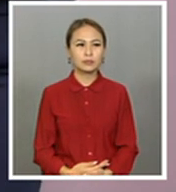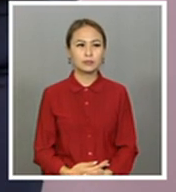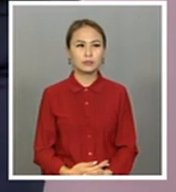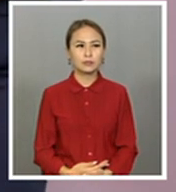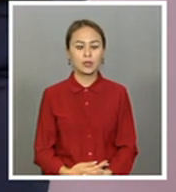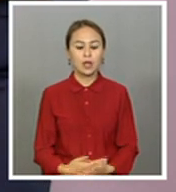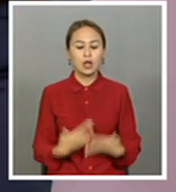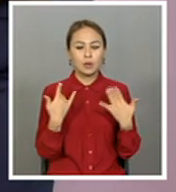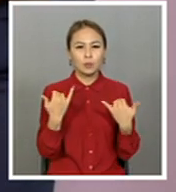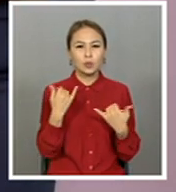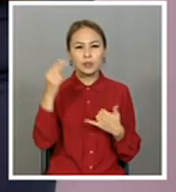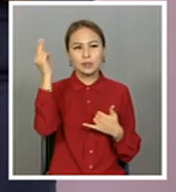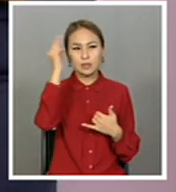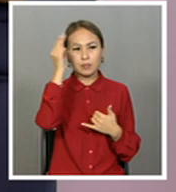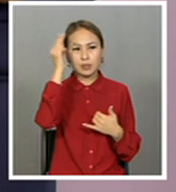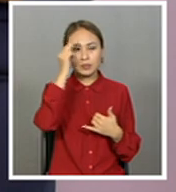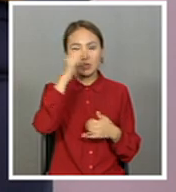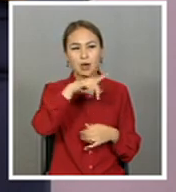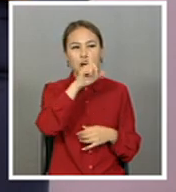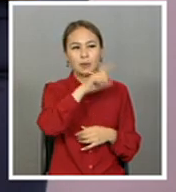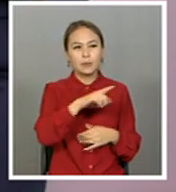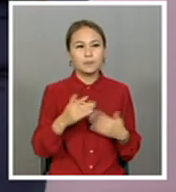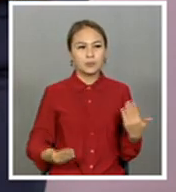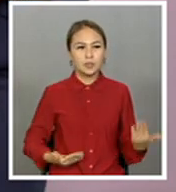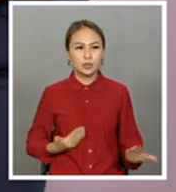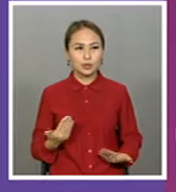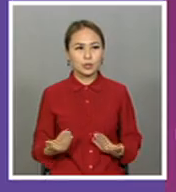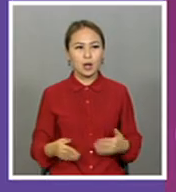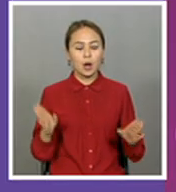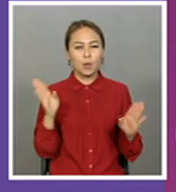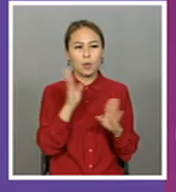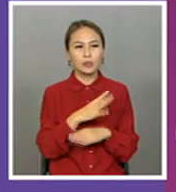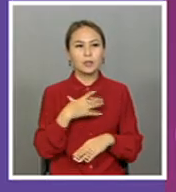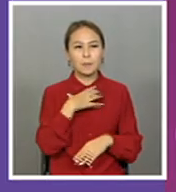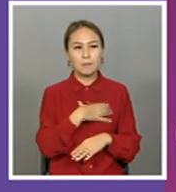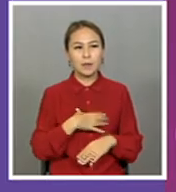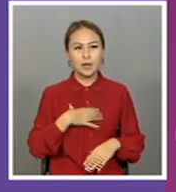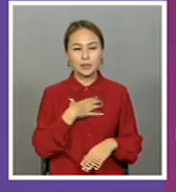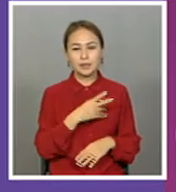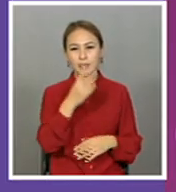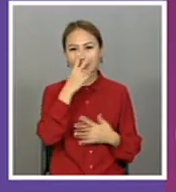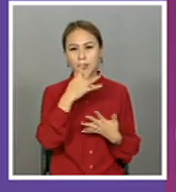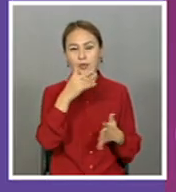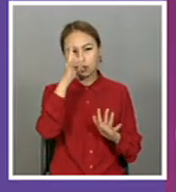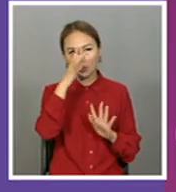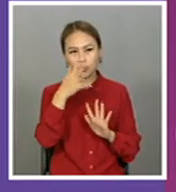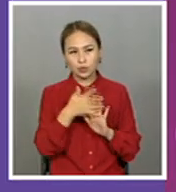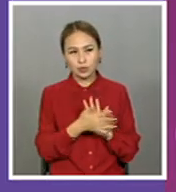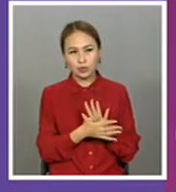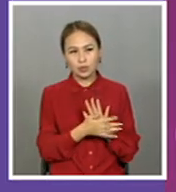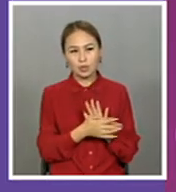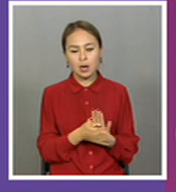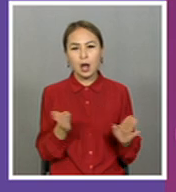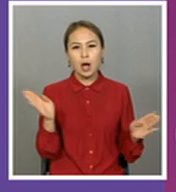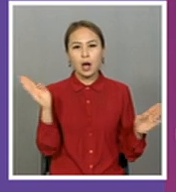Бүгінгі сабақта адам тіршілігі үшін ауаның маңызды екенін